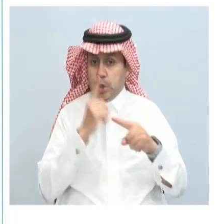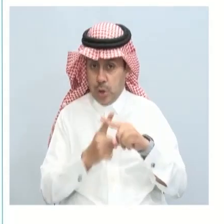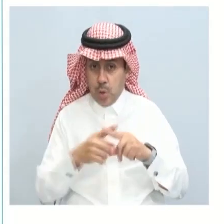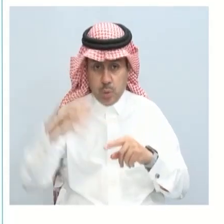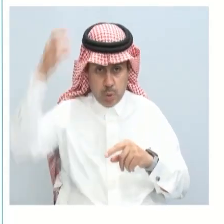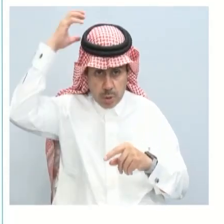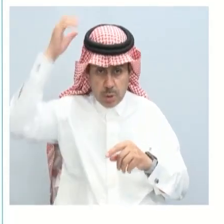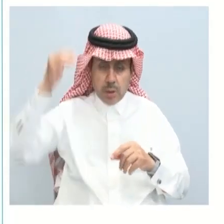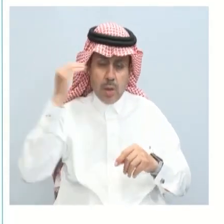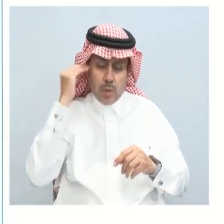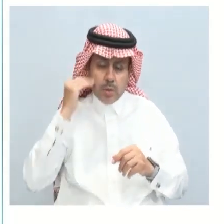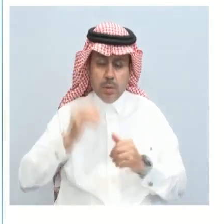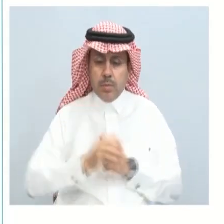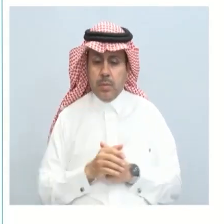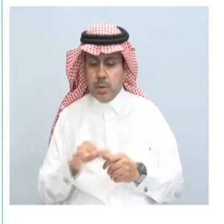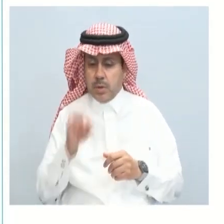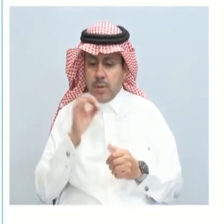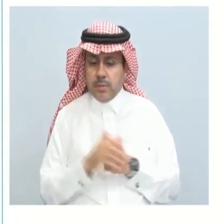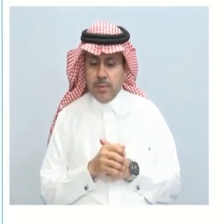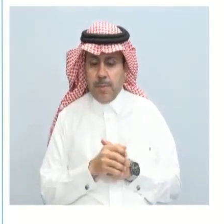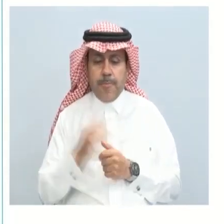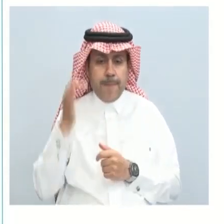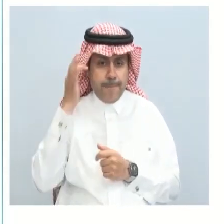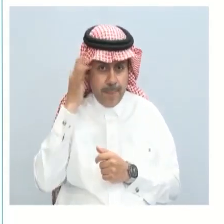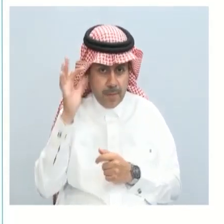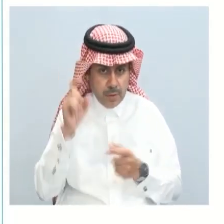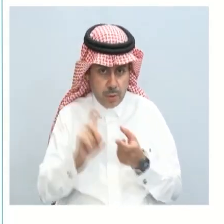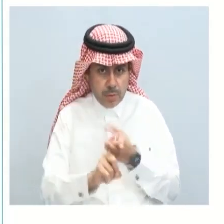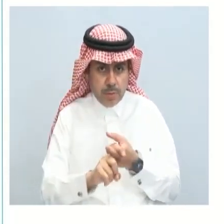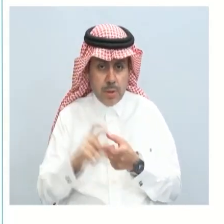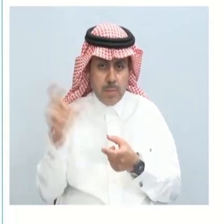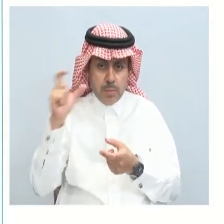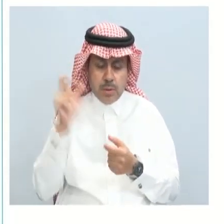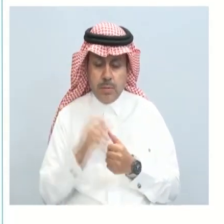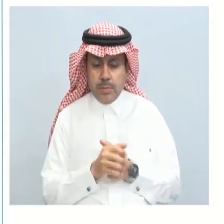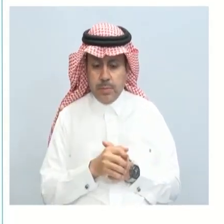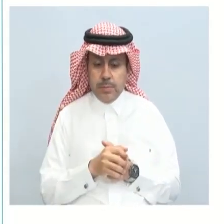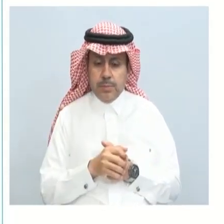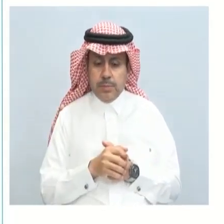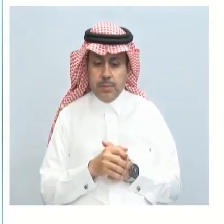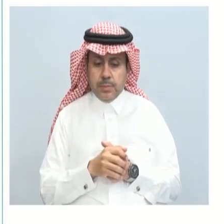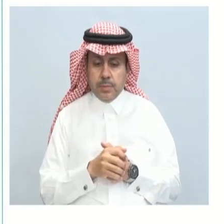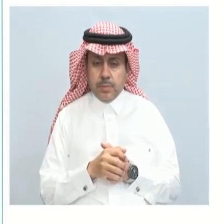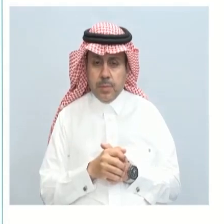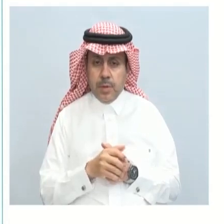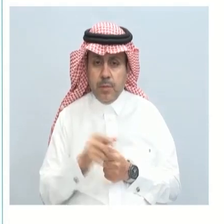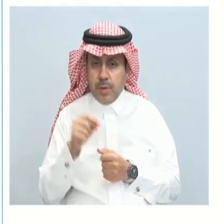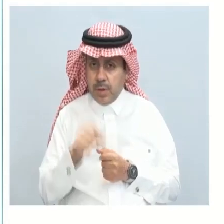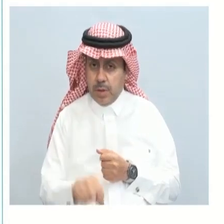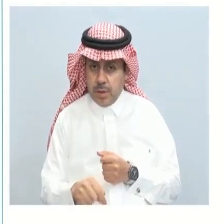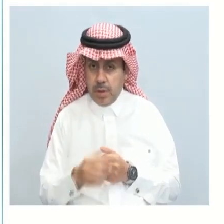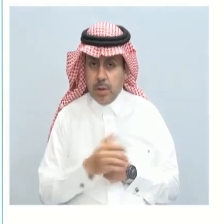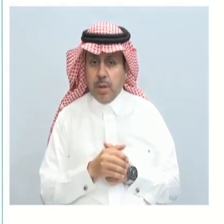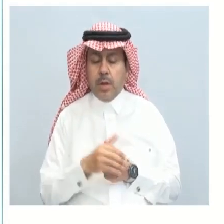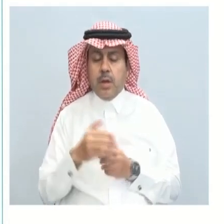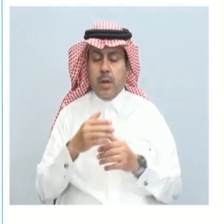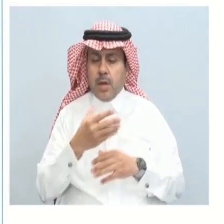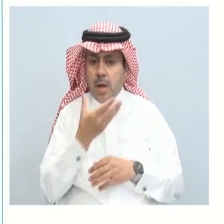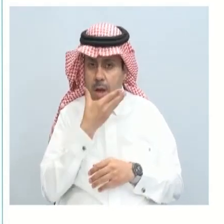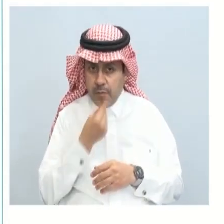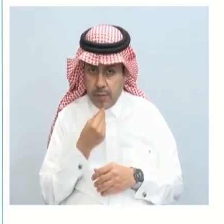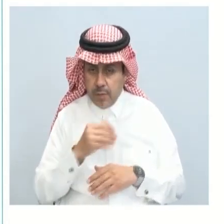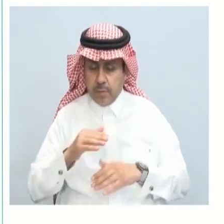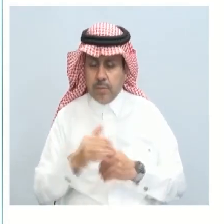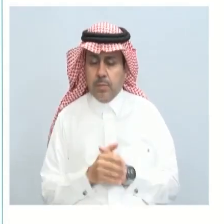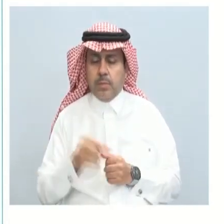الكتاب اليهود والنصارى فيجوز ان يتزوج المسلم من الكتابيه اذا كانت عفيفه